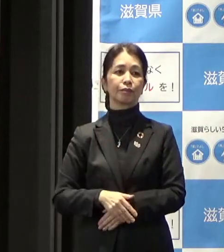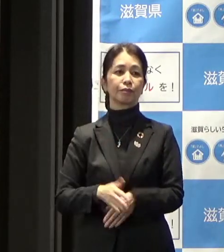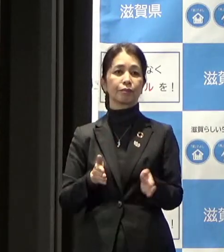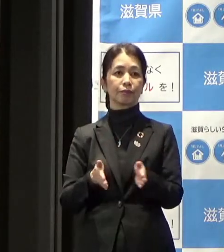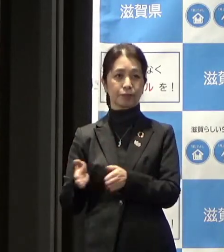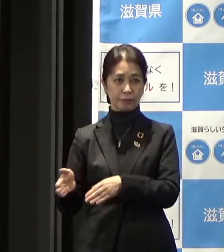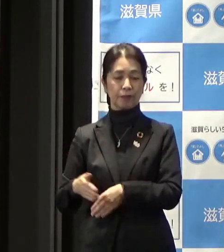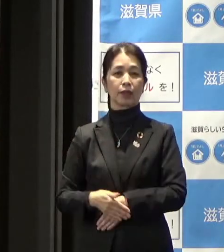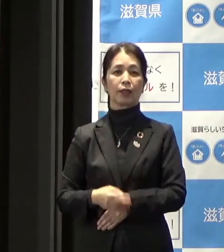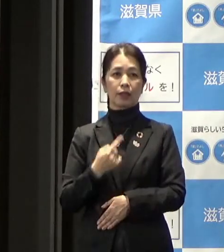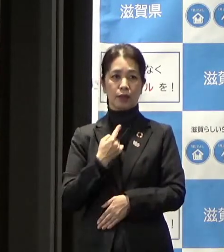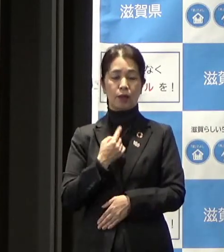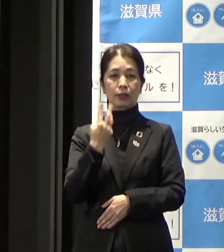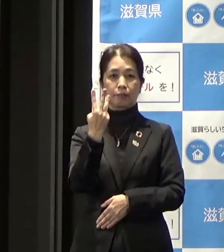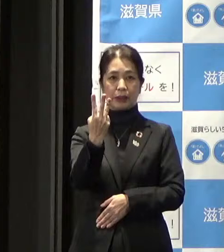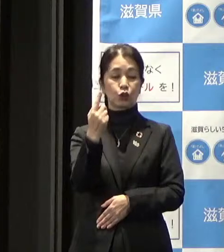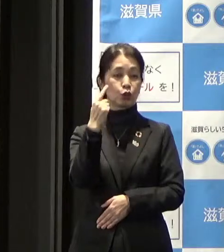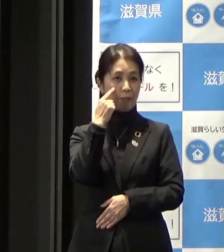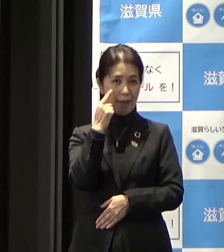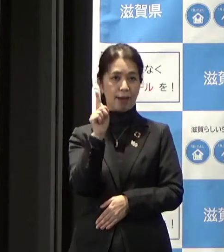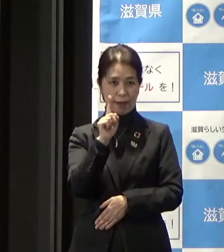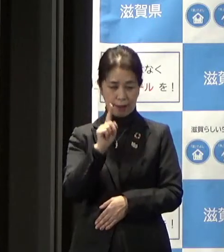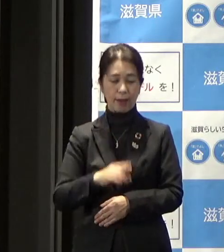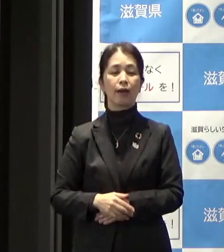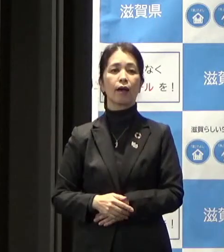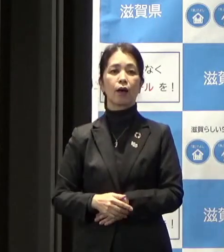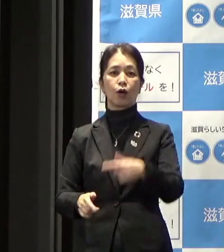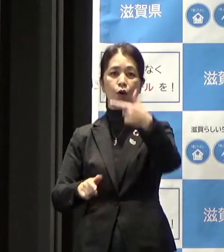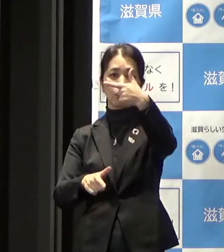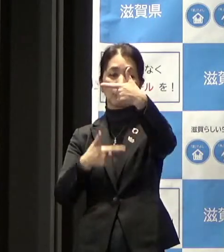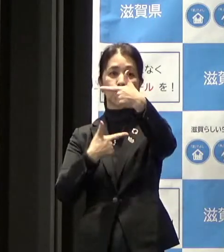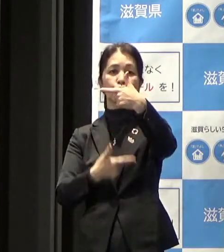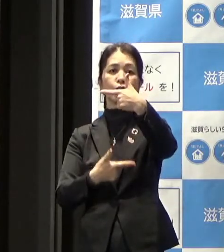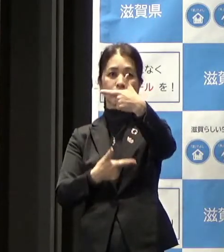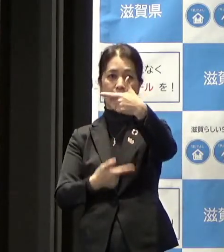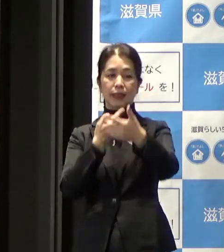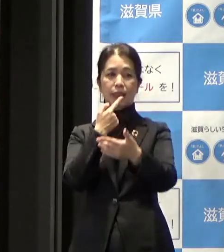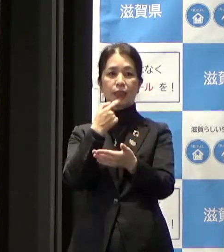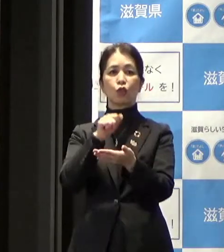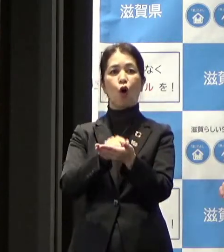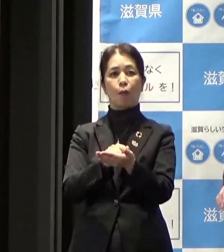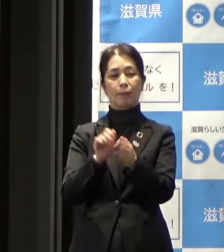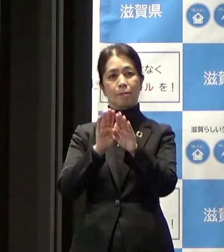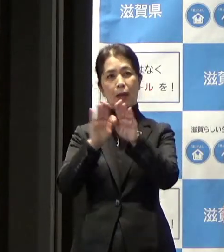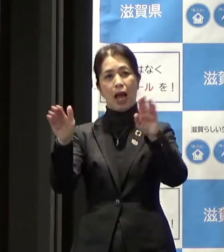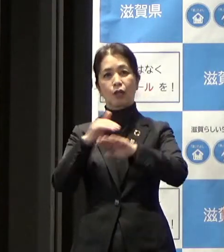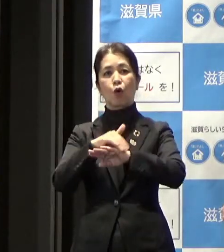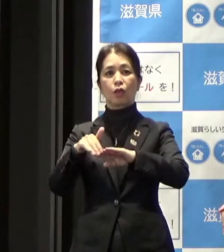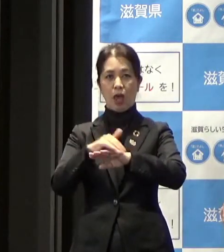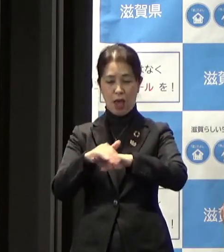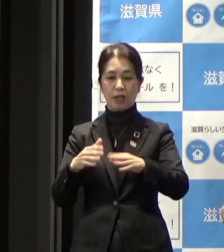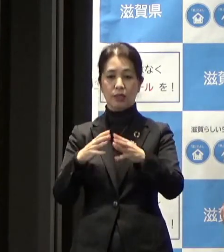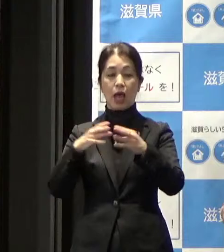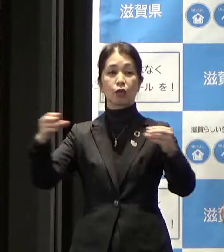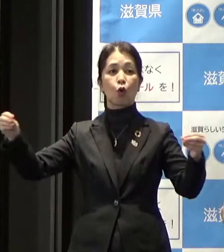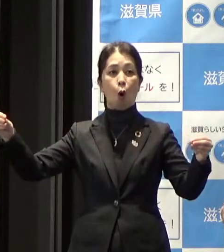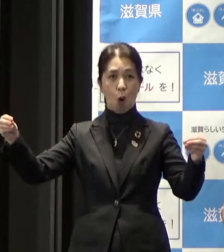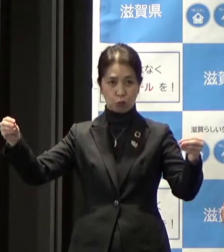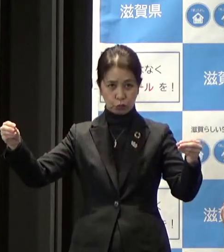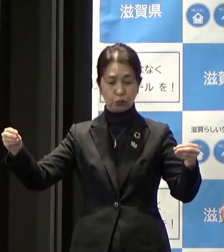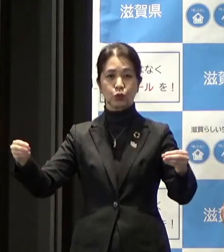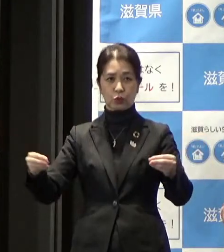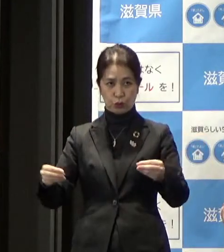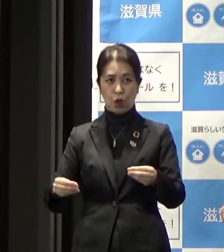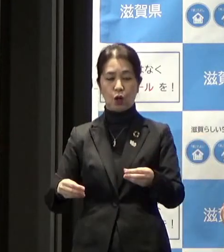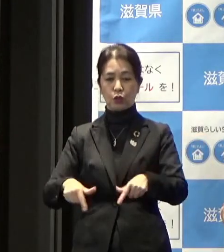からのご案内の最後、3本目は6月6日日曜日に開催いたします全国